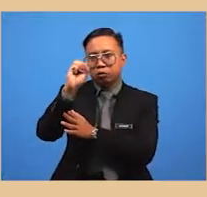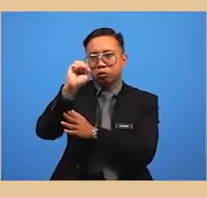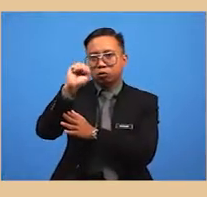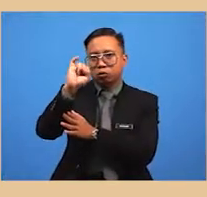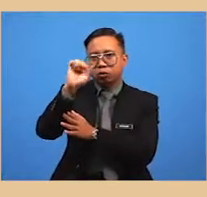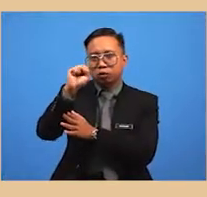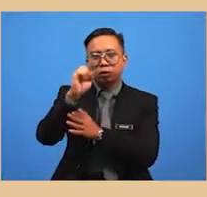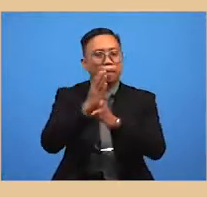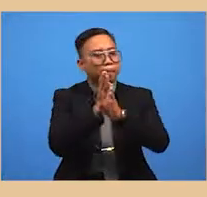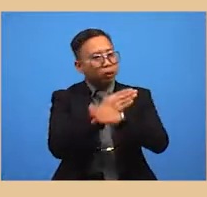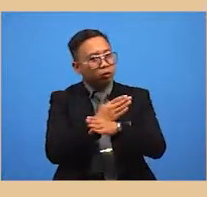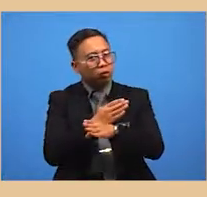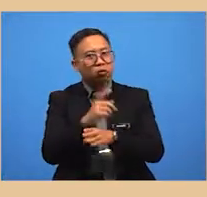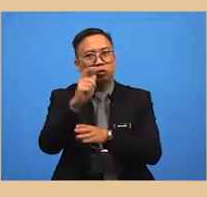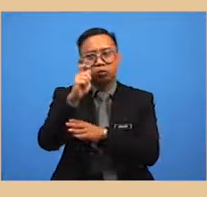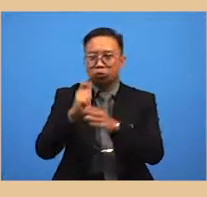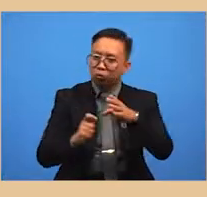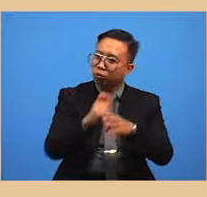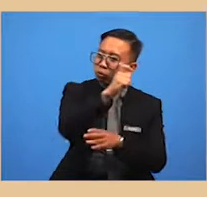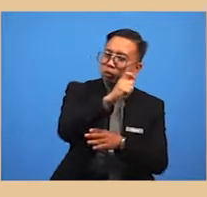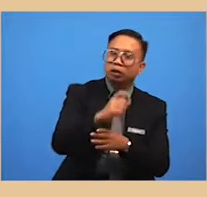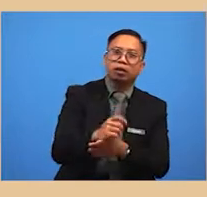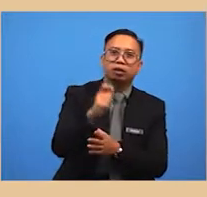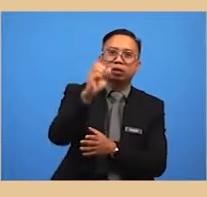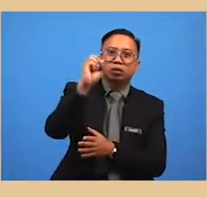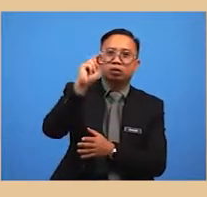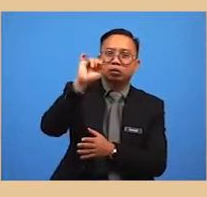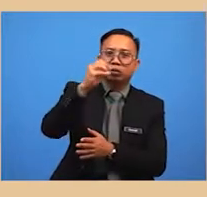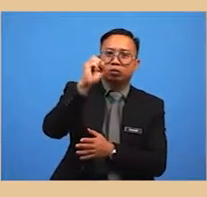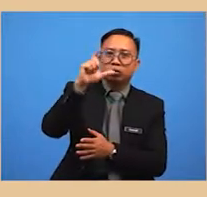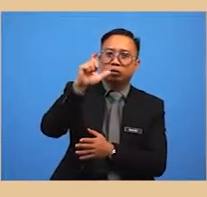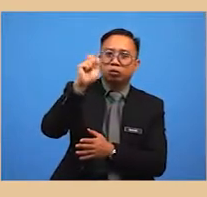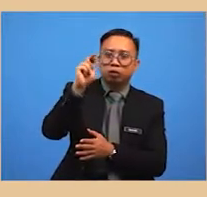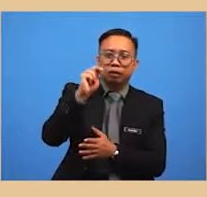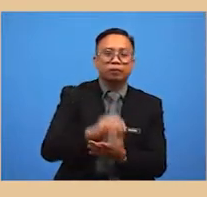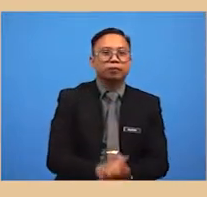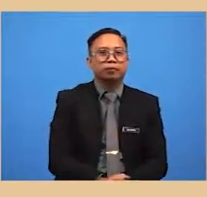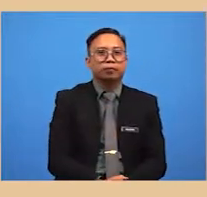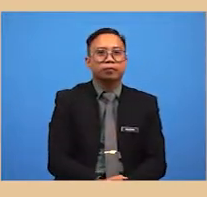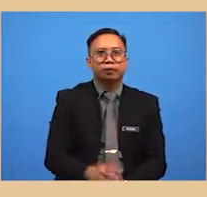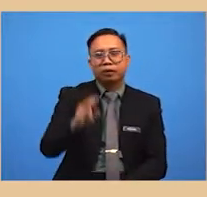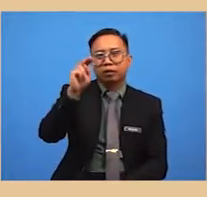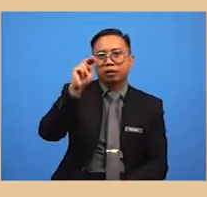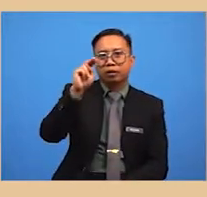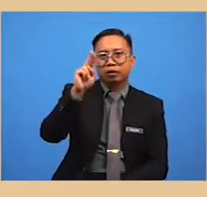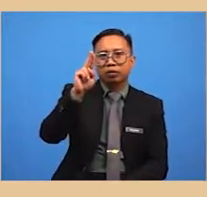membentuk satu tonjolan yang berbentuk kun, iaitu